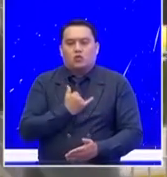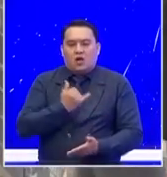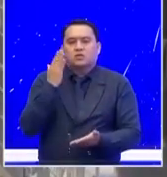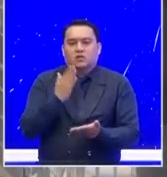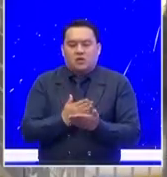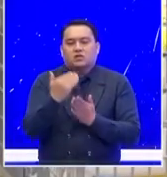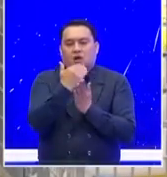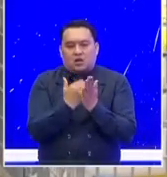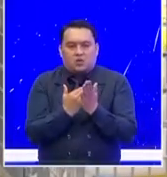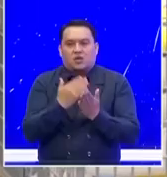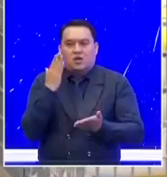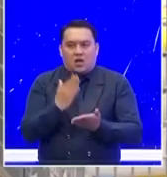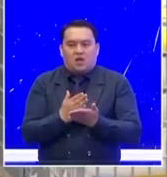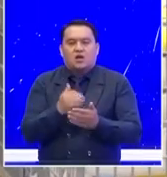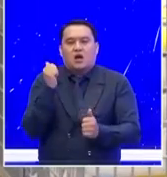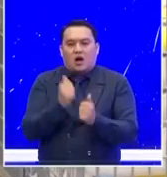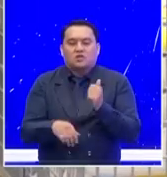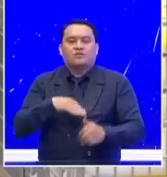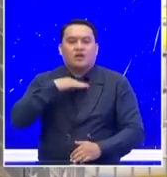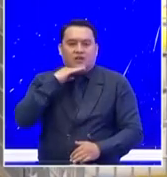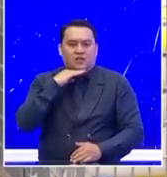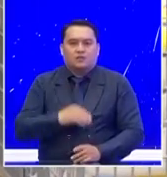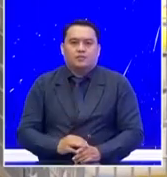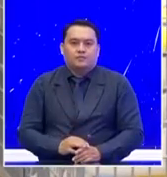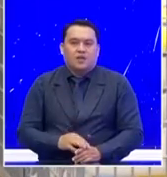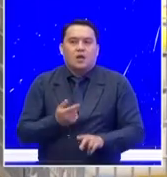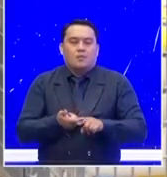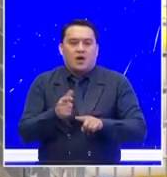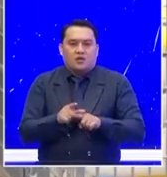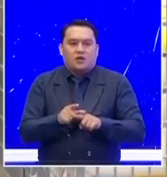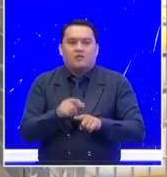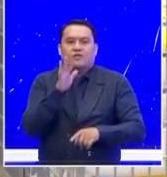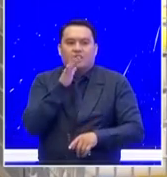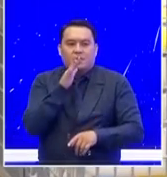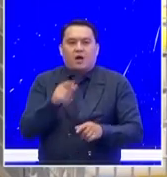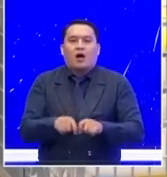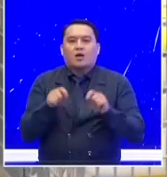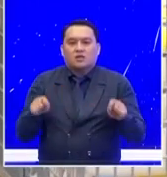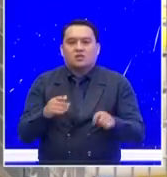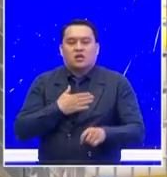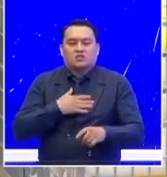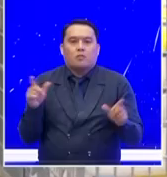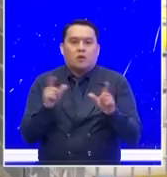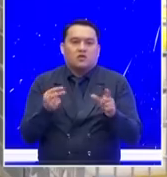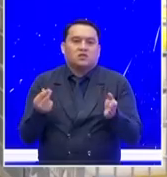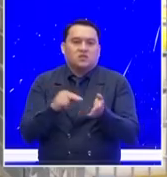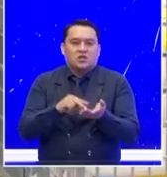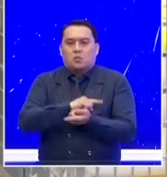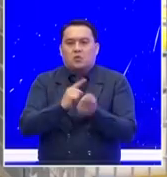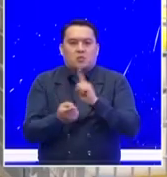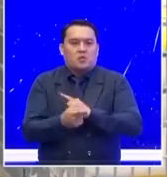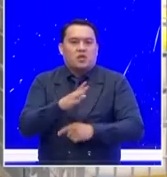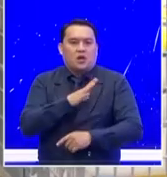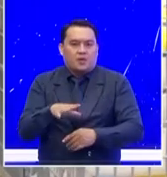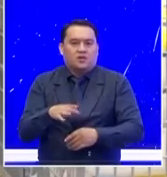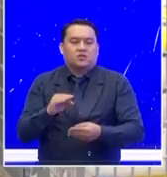четко распределено. На каждого хватит. Поэтому за период с открытия нашего магазина цены у нас не меняются. Мы